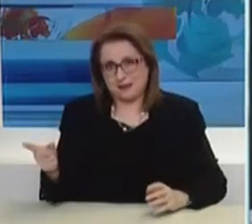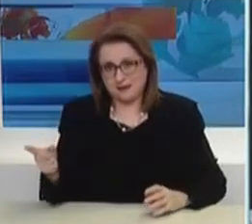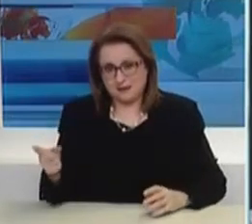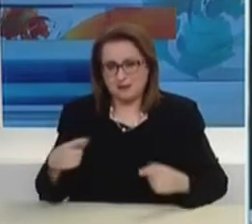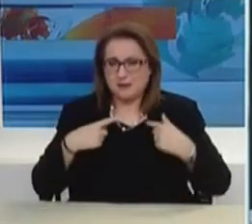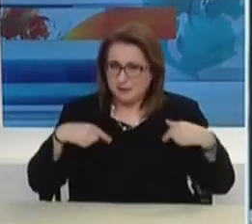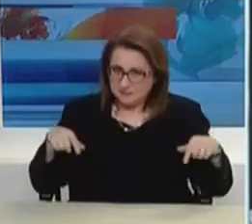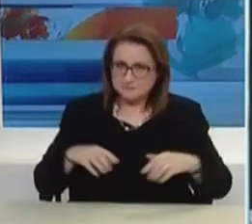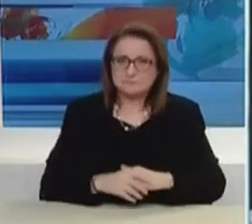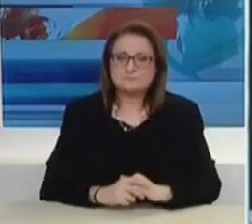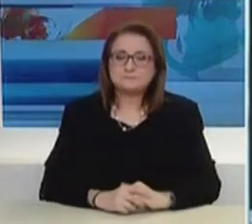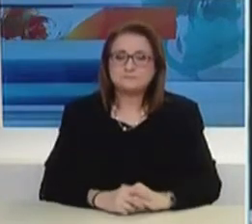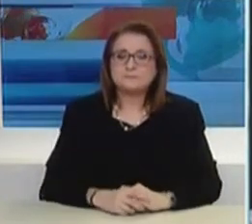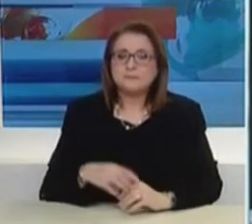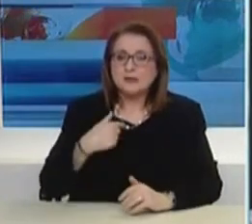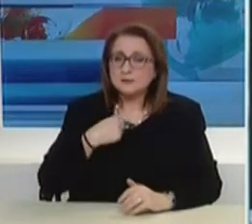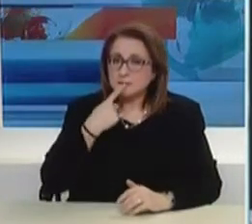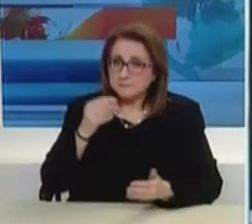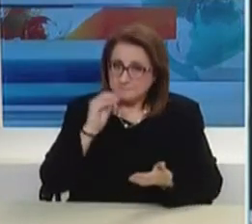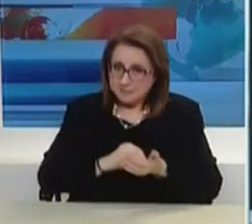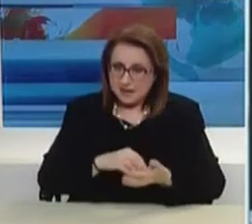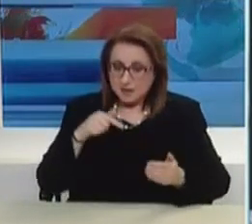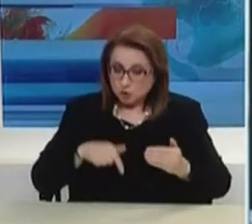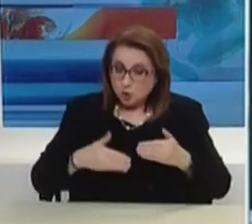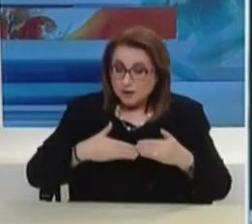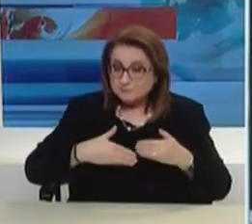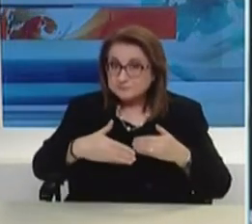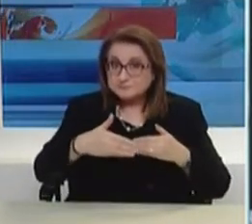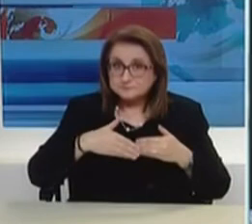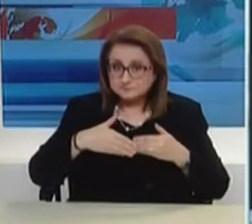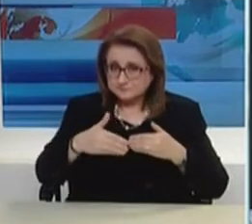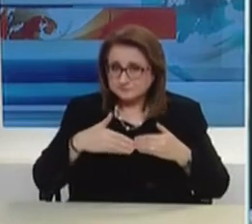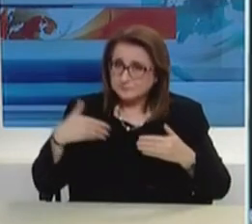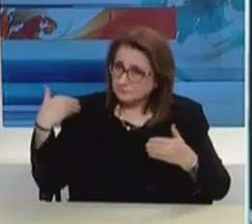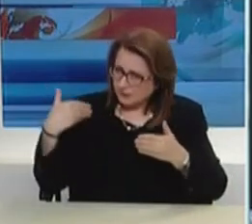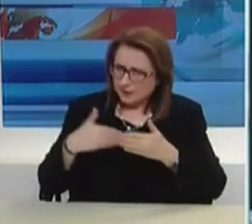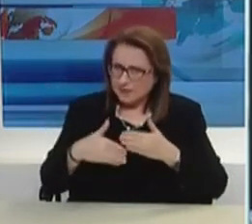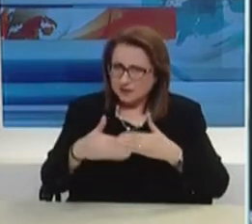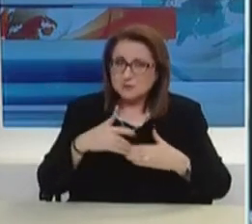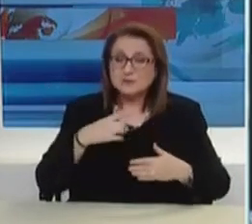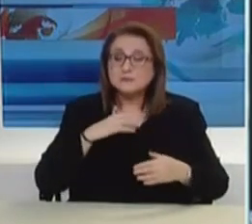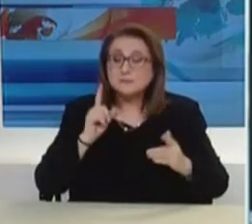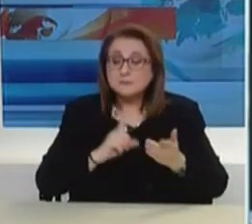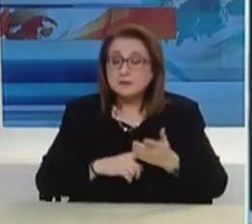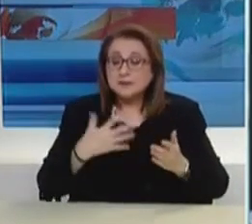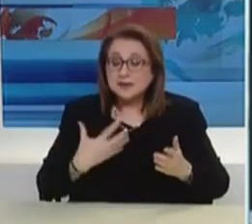όλους. Χρειαζόμαστε, διανύουμε μία περίοδο όπου χρειαζόμαστε μία πειθαρχημένη ελευθερία για να